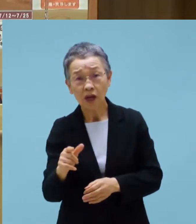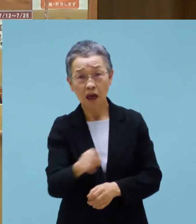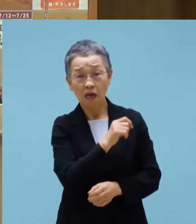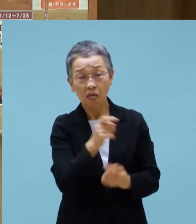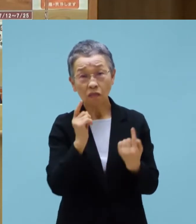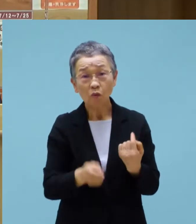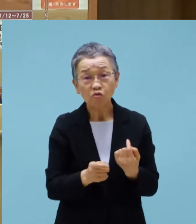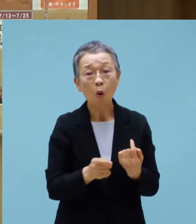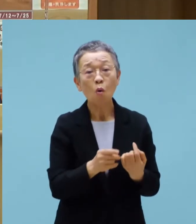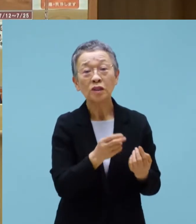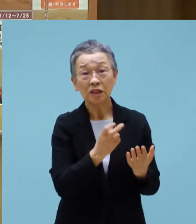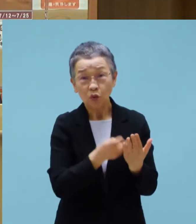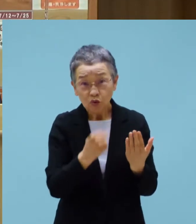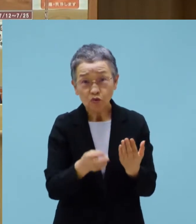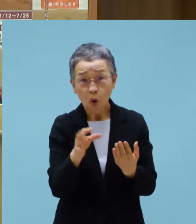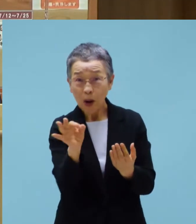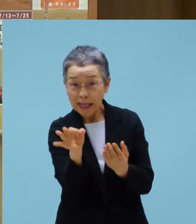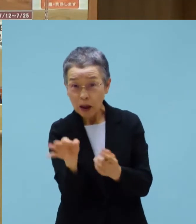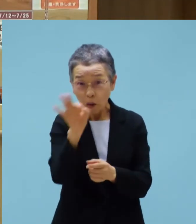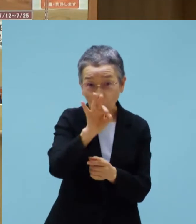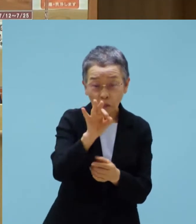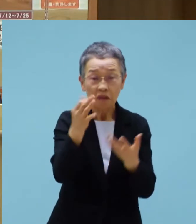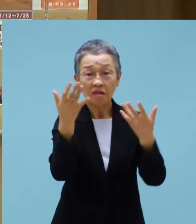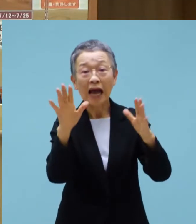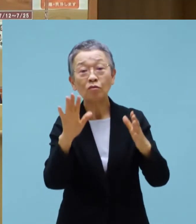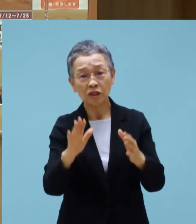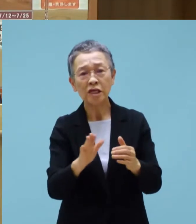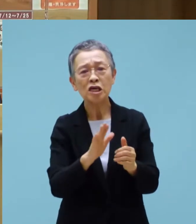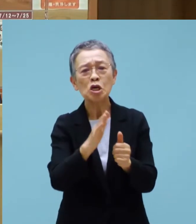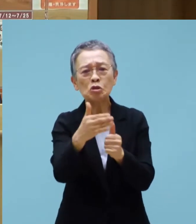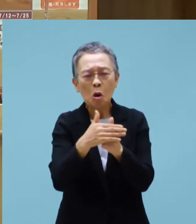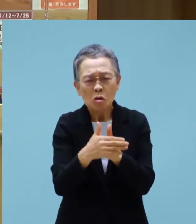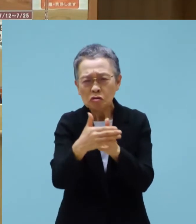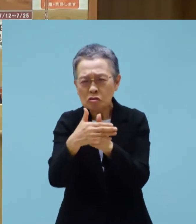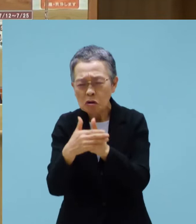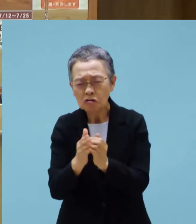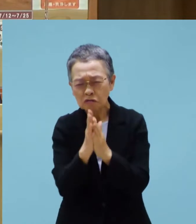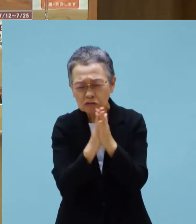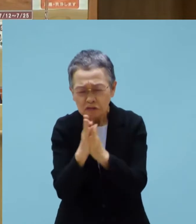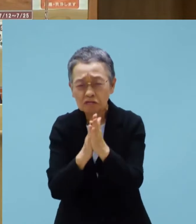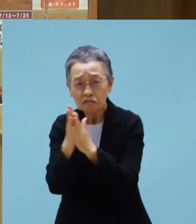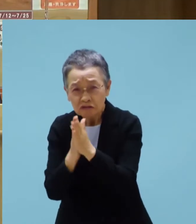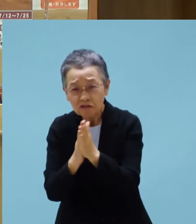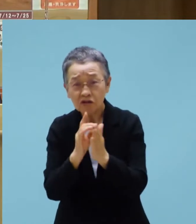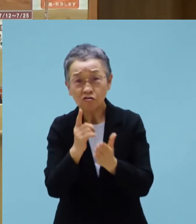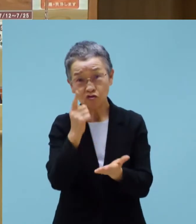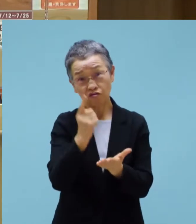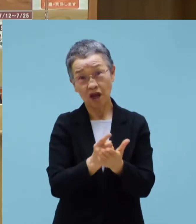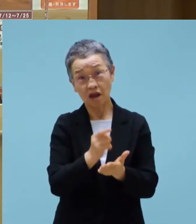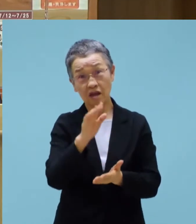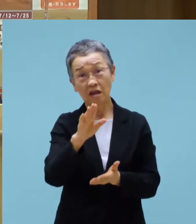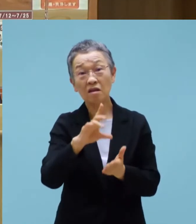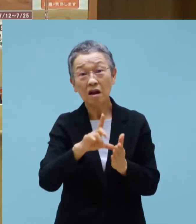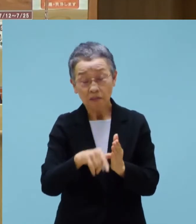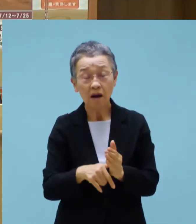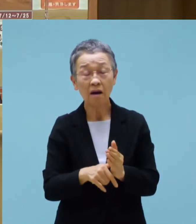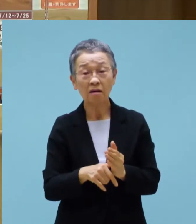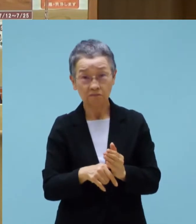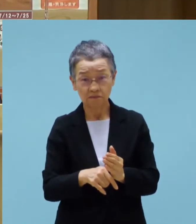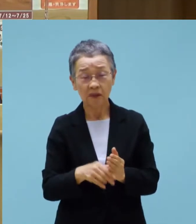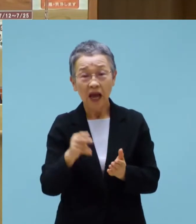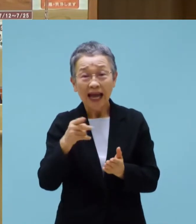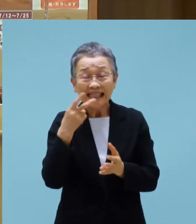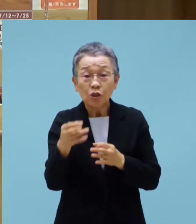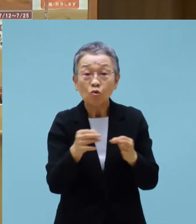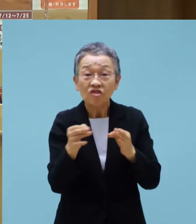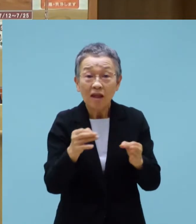料とかもない中で協力のお願いをそういったことをしていくということに飲食店の皆さん